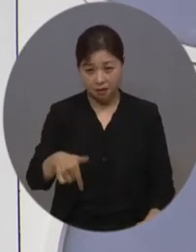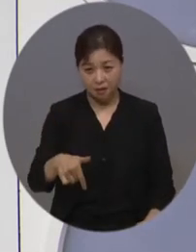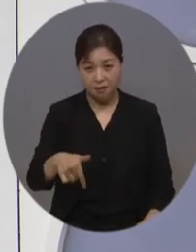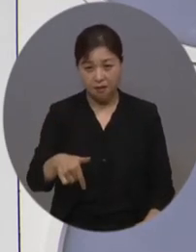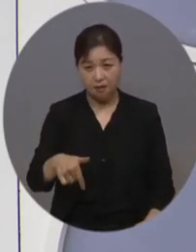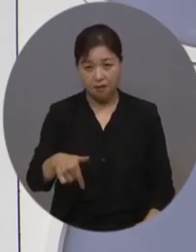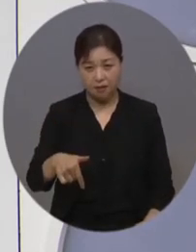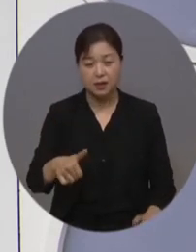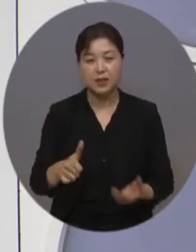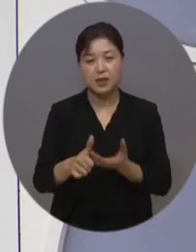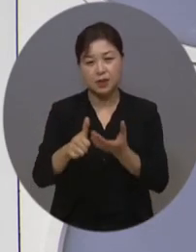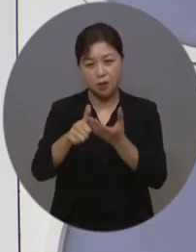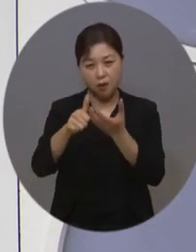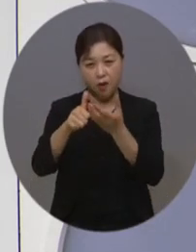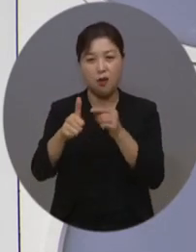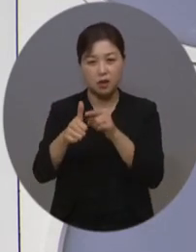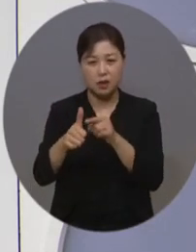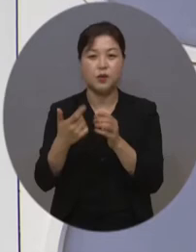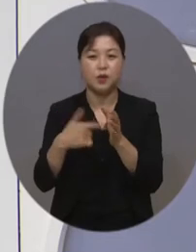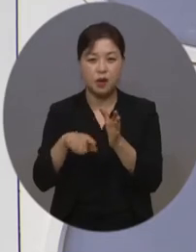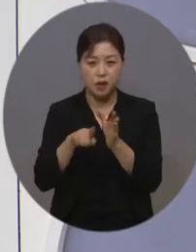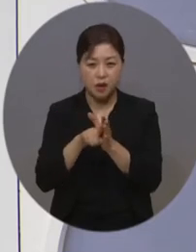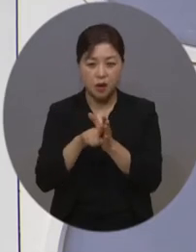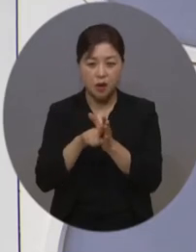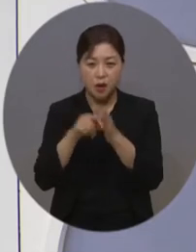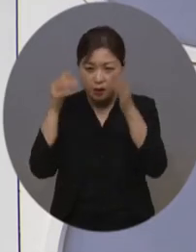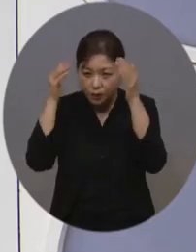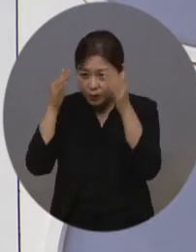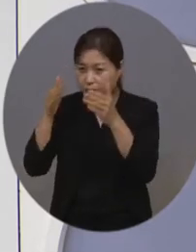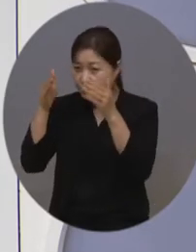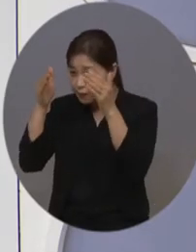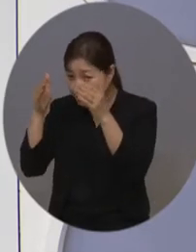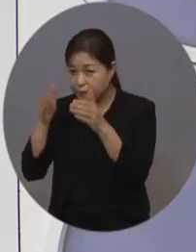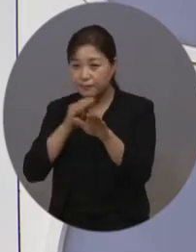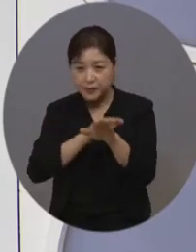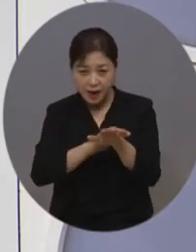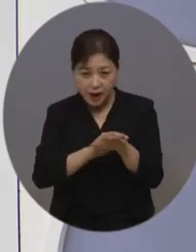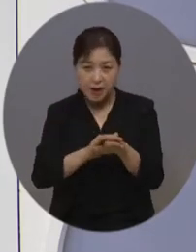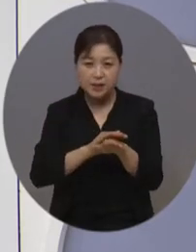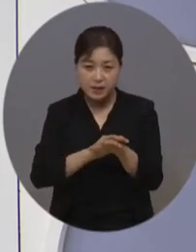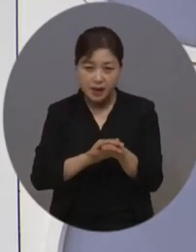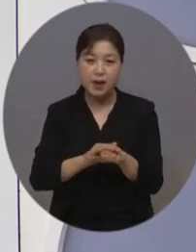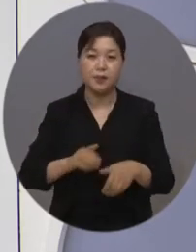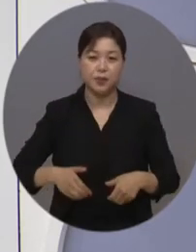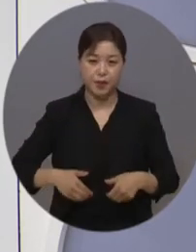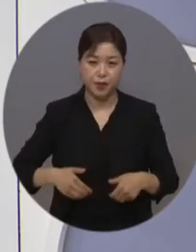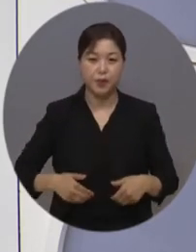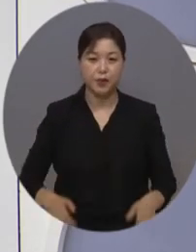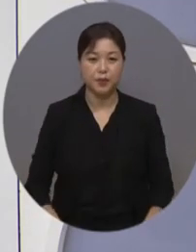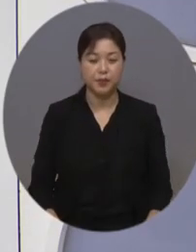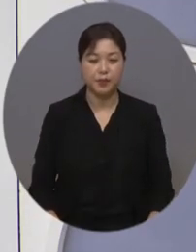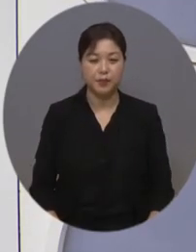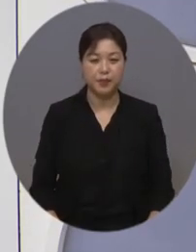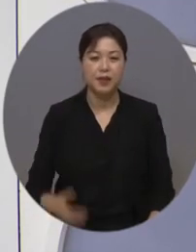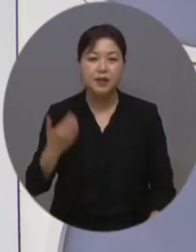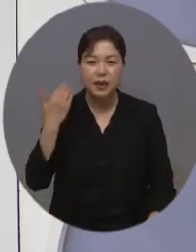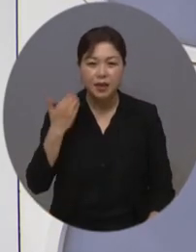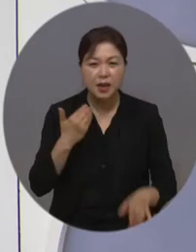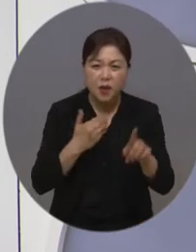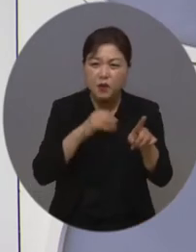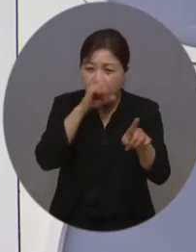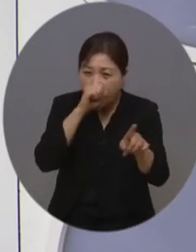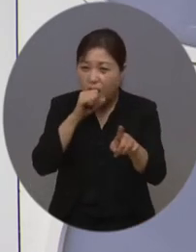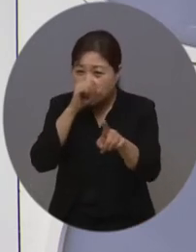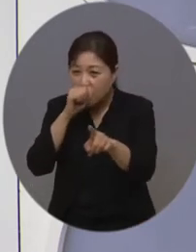잘 좀 우리가 주의를 해야 된다. 그리고 그때 우리가 요즘 보면 뭐가 좋다. 아, 이게